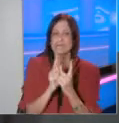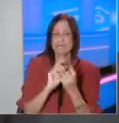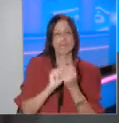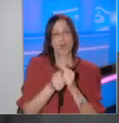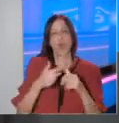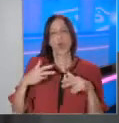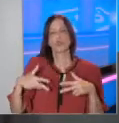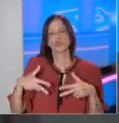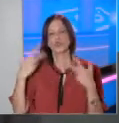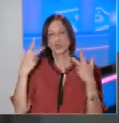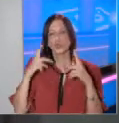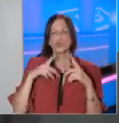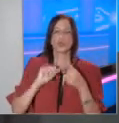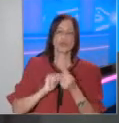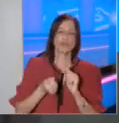זה בזום, ואם זה